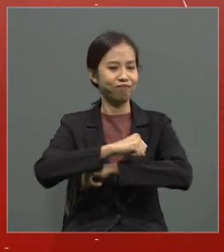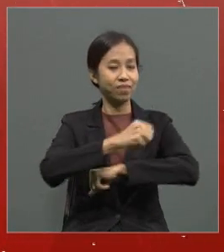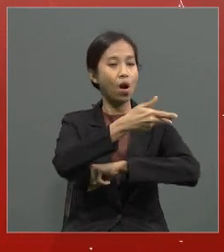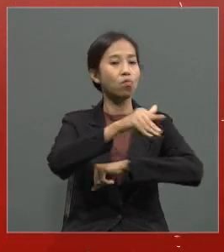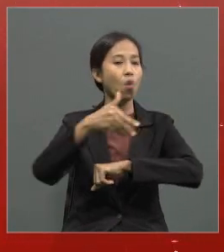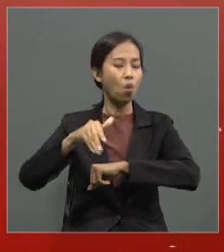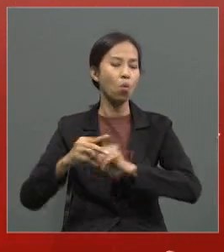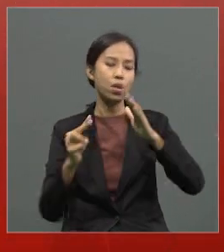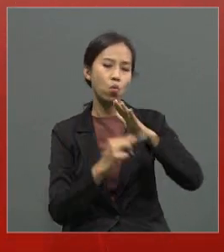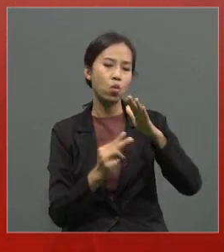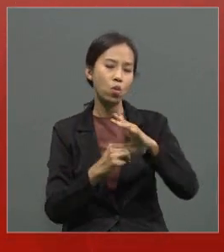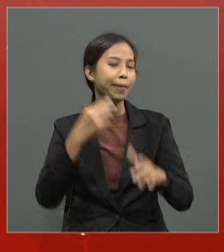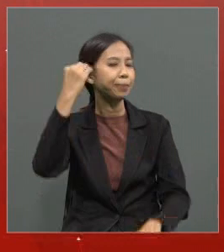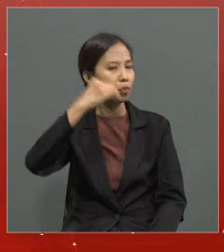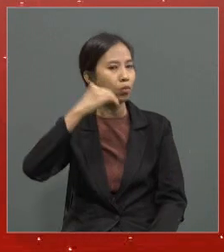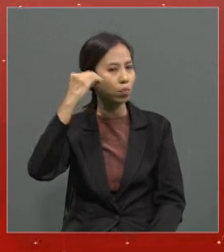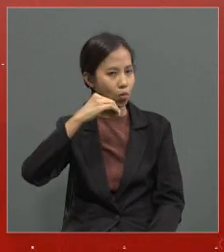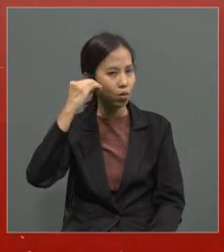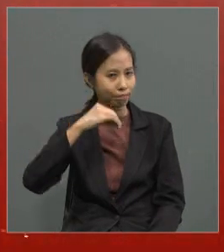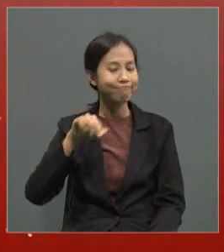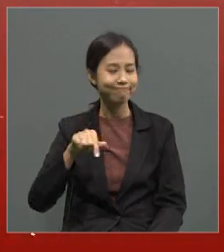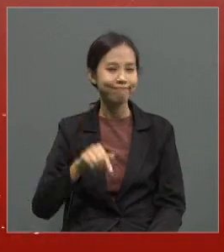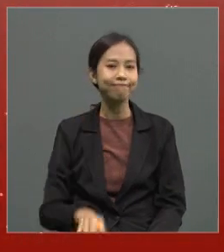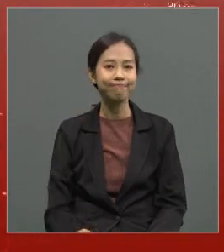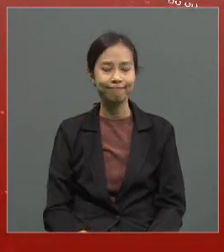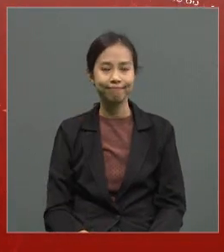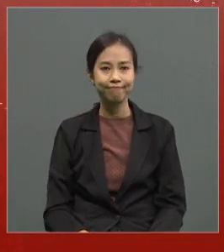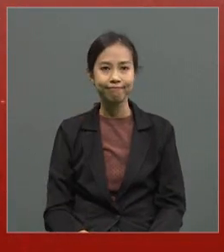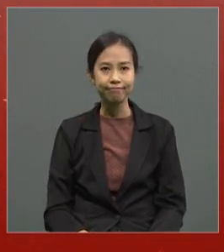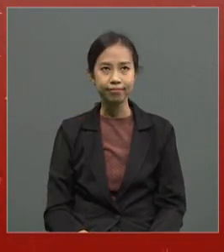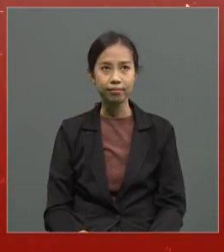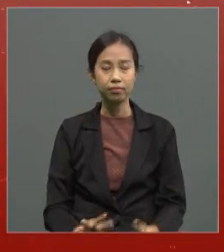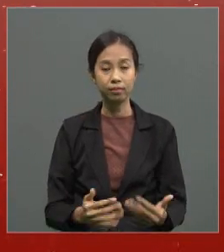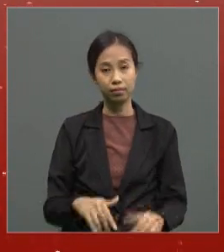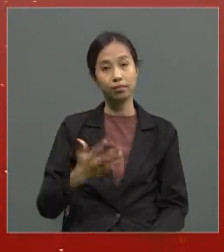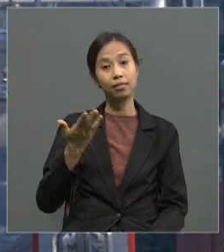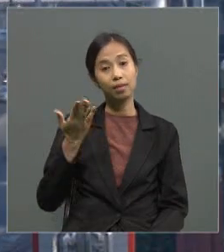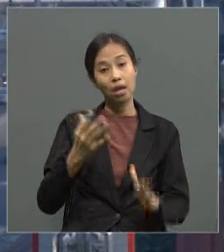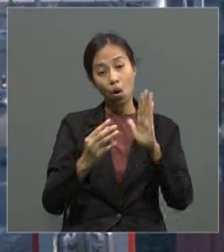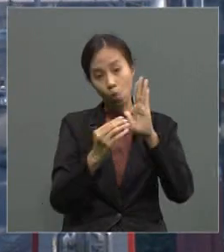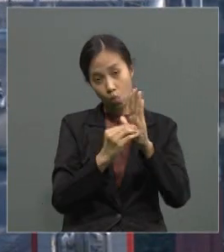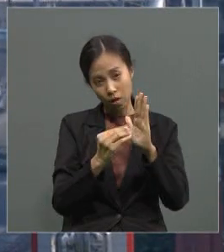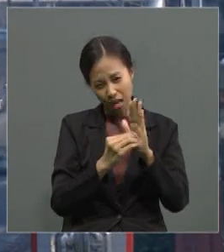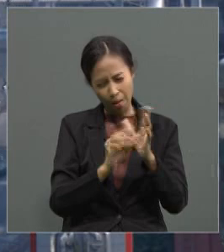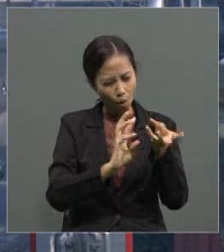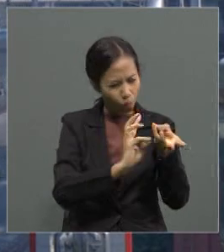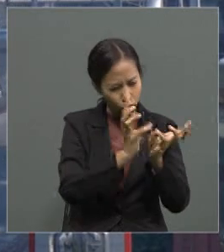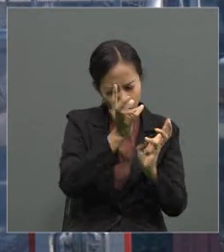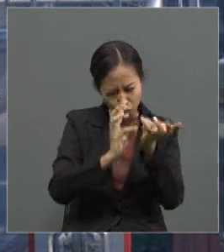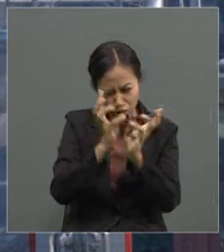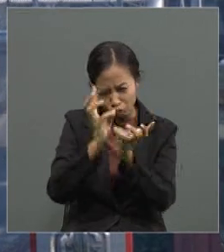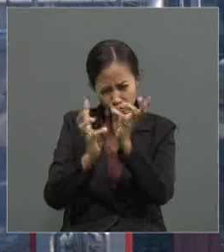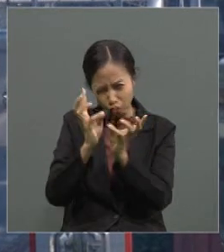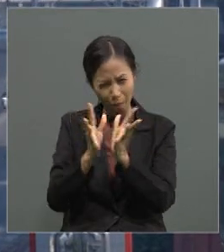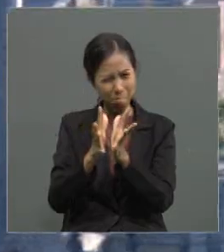เนี่ยก็ไปวิ่งที่สวนสาธารณะค่ะครับก็เรียกว่าที่ผ่านมาในพื้นที่กรุงเทพฯเองเนี่ยฝูนพีม2.5